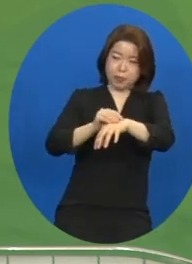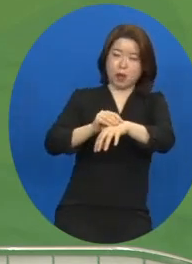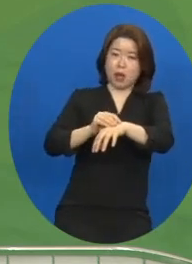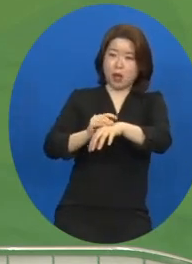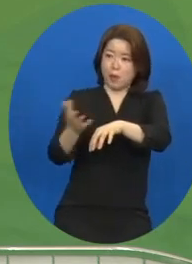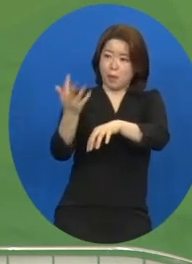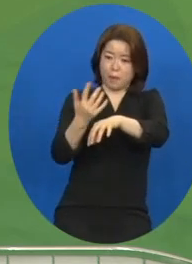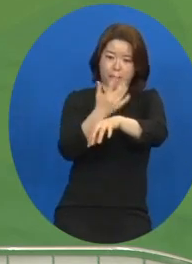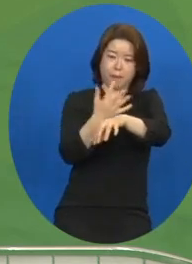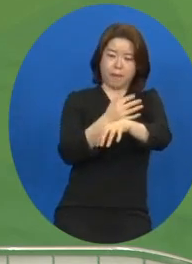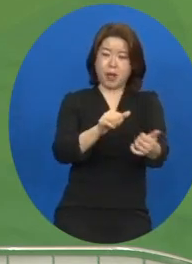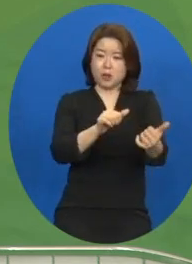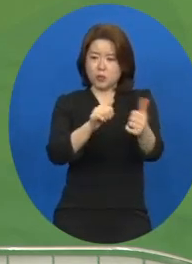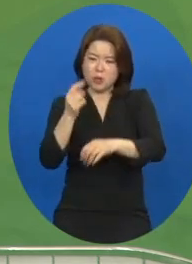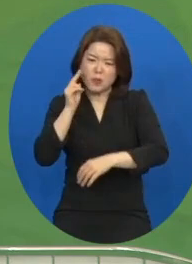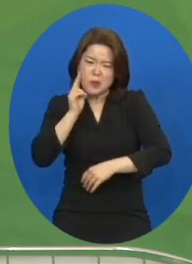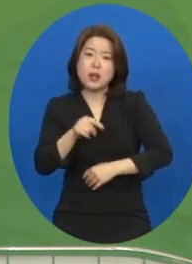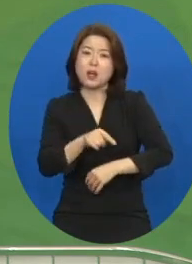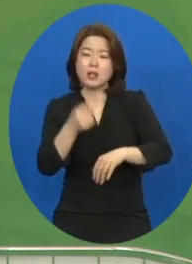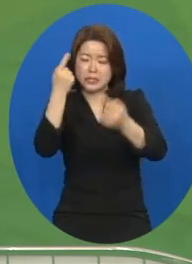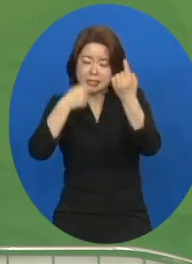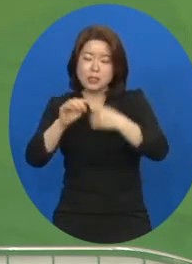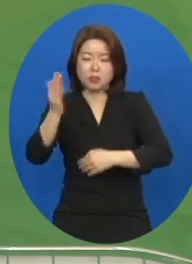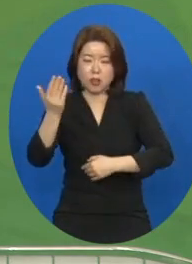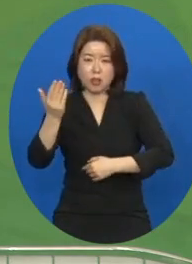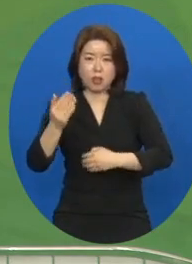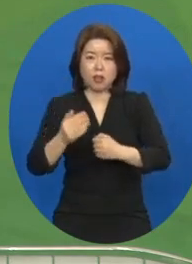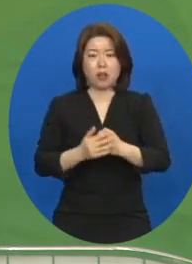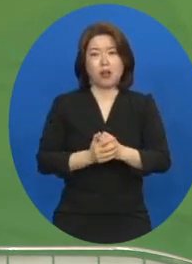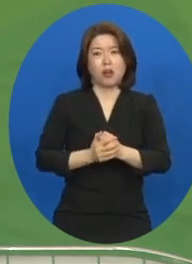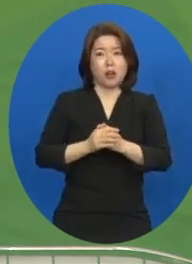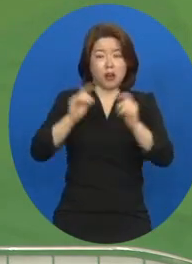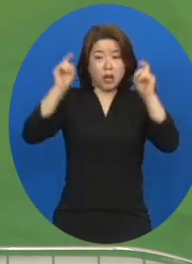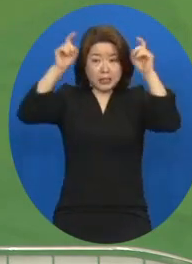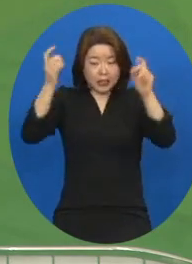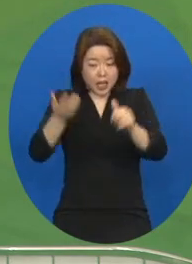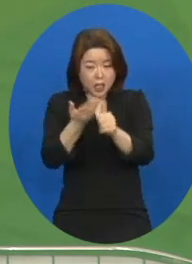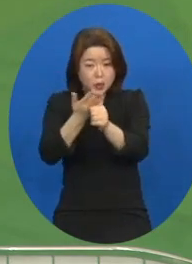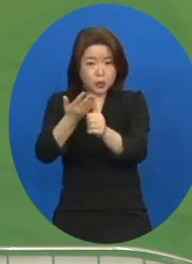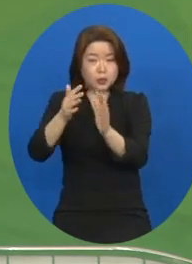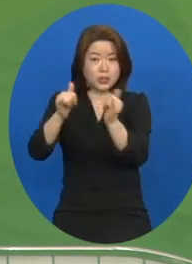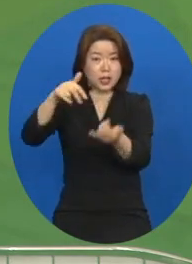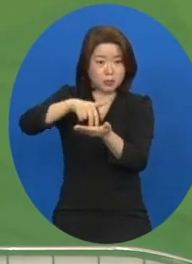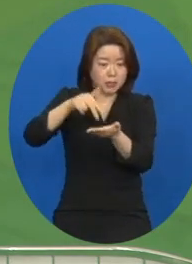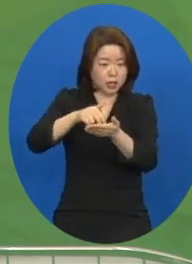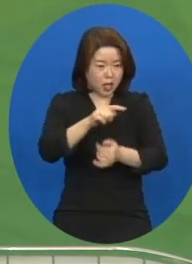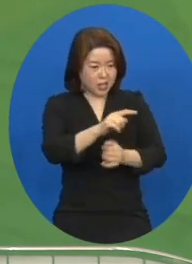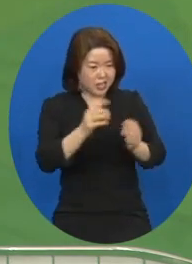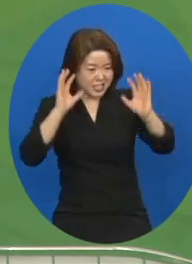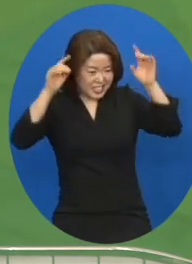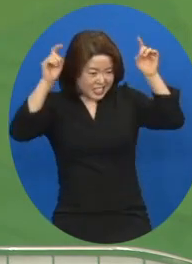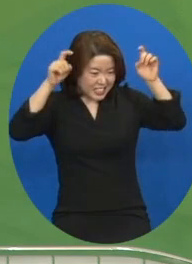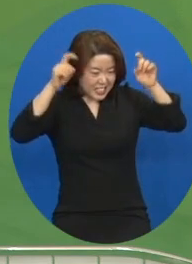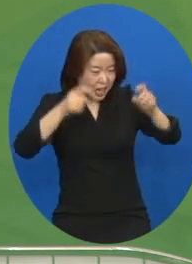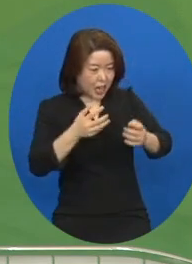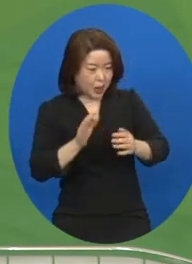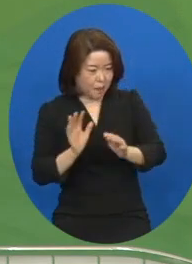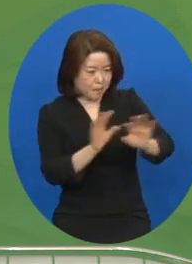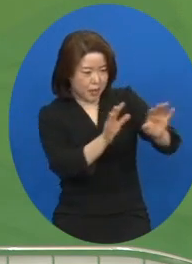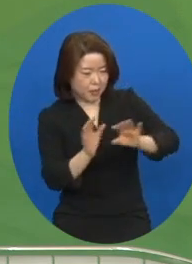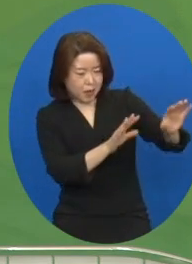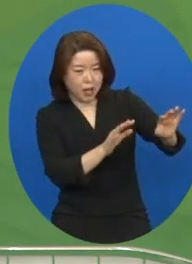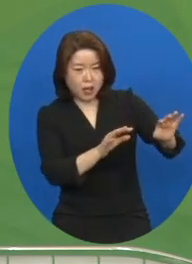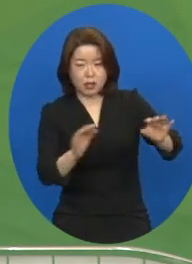죽거나 심각한 상처를 입게 돼요. 목자로서 밀려드는 양떼를 어떻든지 창고에 접근하지